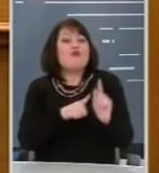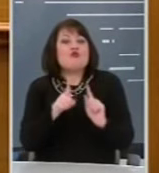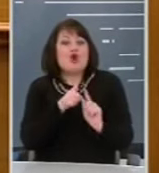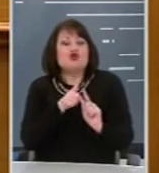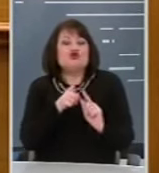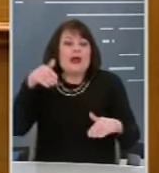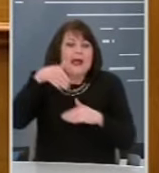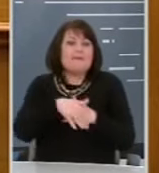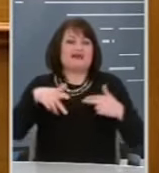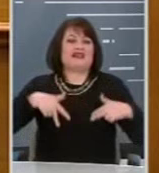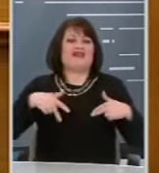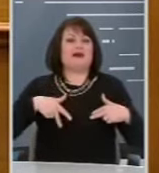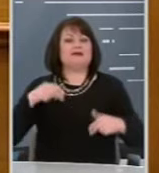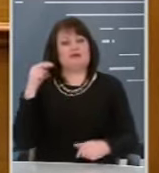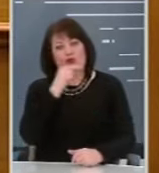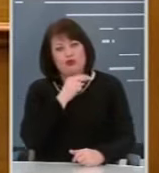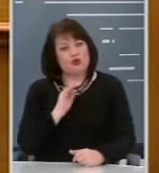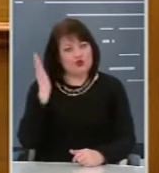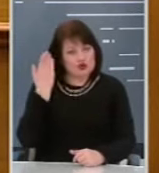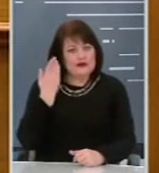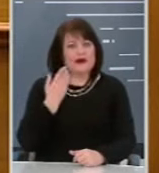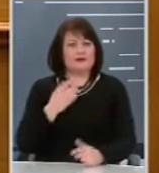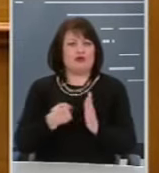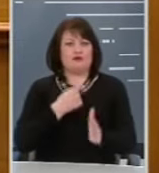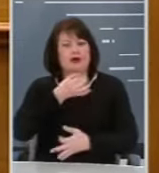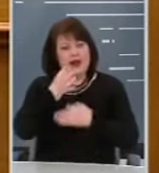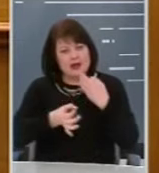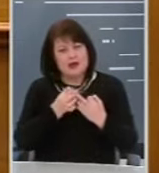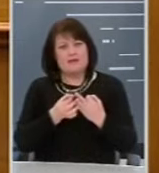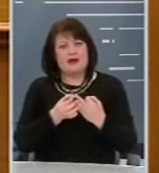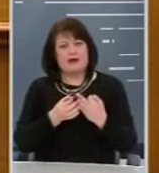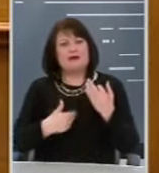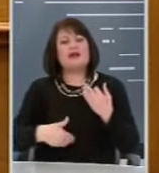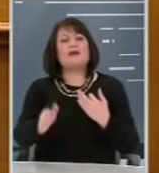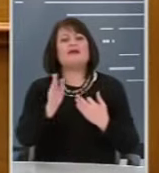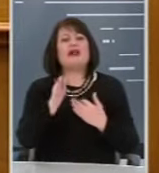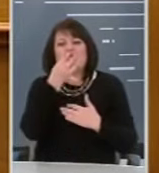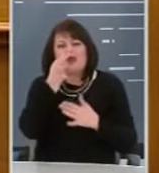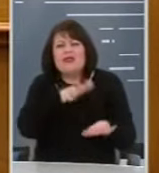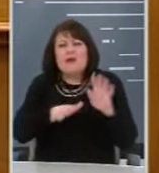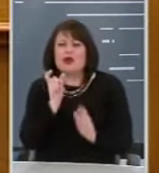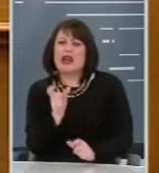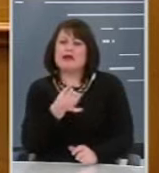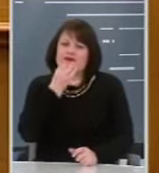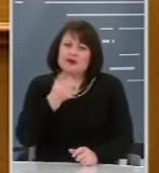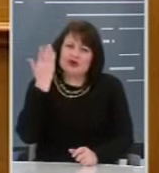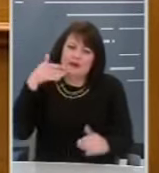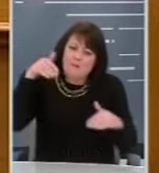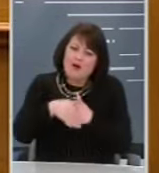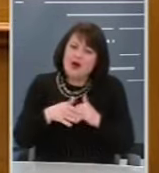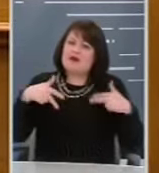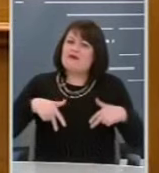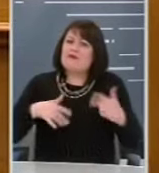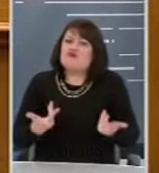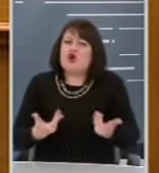πώς έριξαν την κυβέρνηση του πρωθυπουργού που ανέφερε για πρώτη τη φορά και έκτοτε καθιερώθηκε τον όρο διαπλοκή μήπως